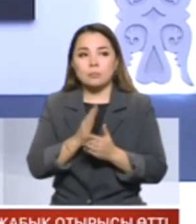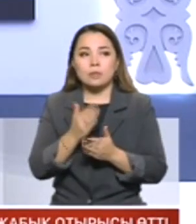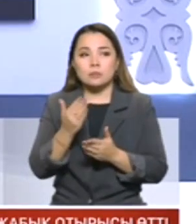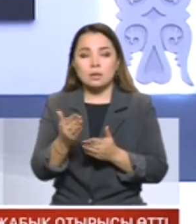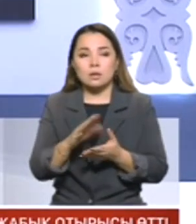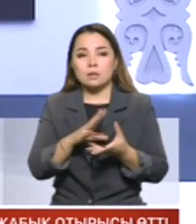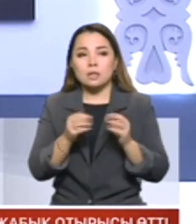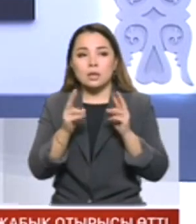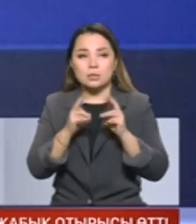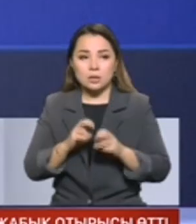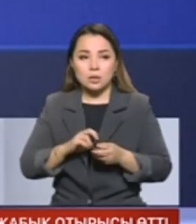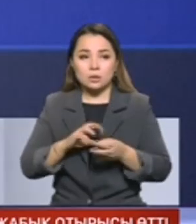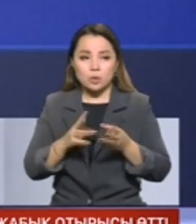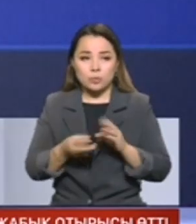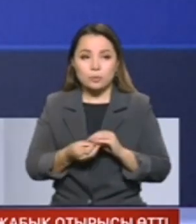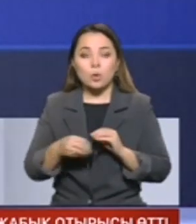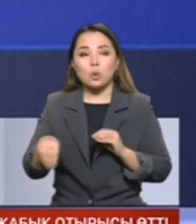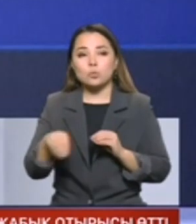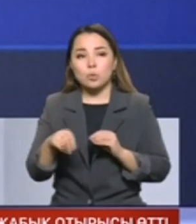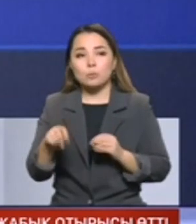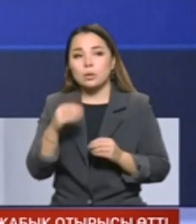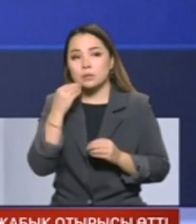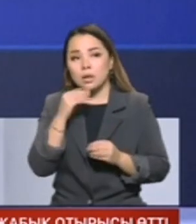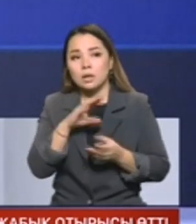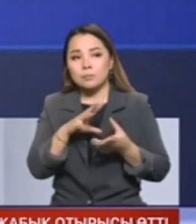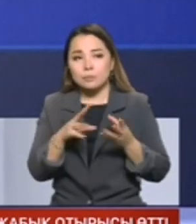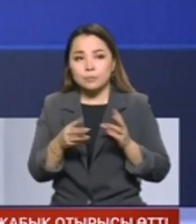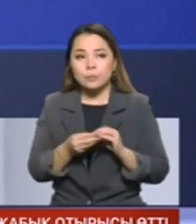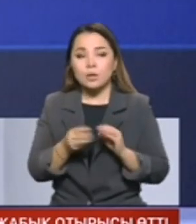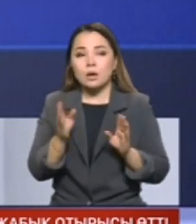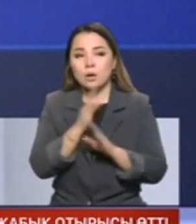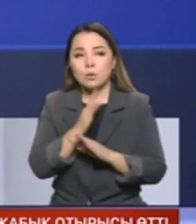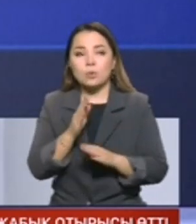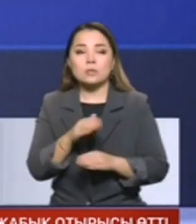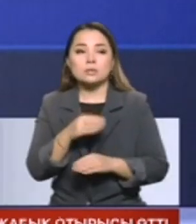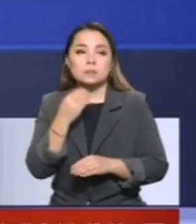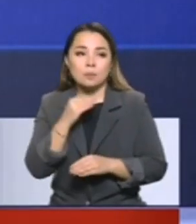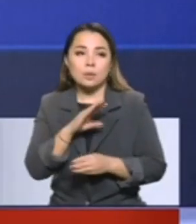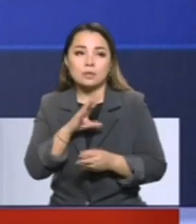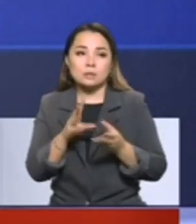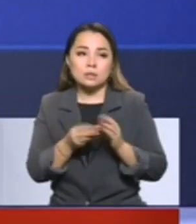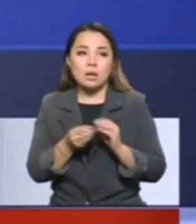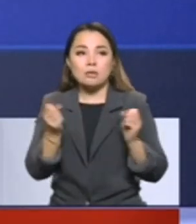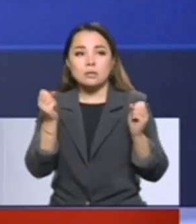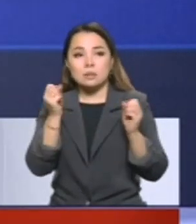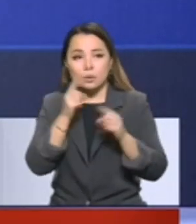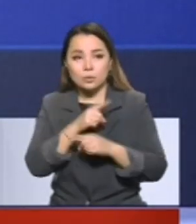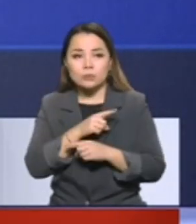нәтижесінде жалпы топырақтың сапасын және ауаның сапасын анықтауда